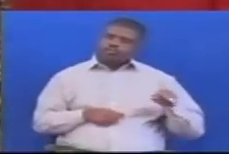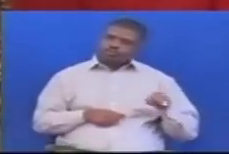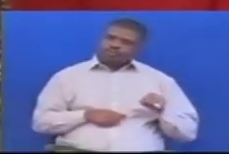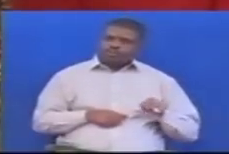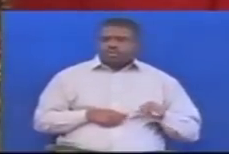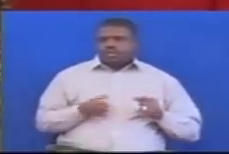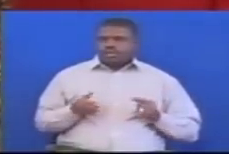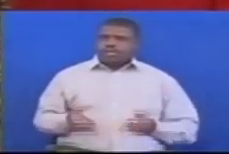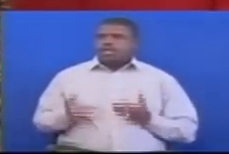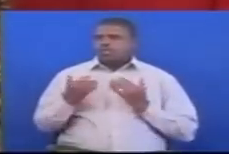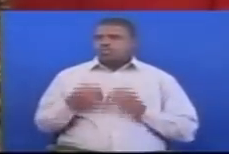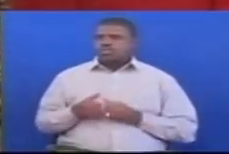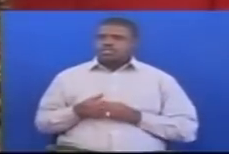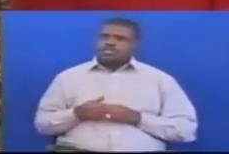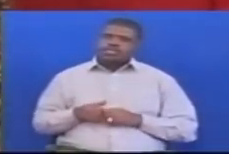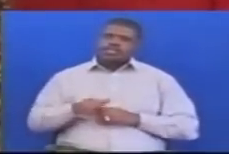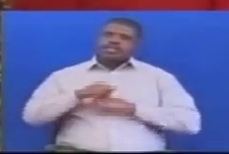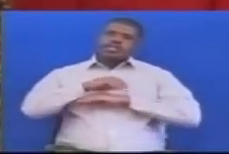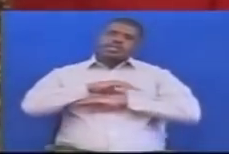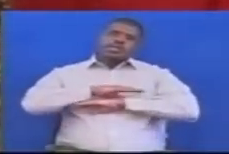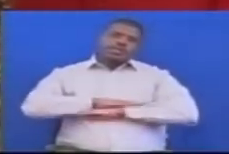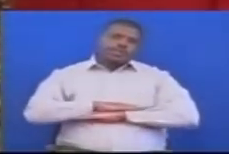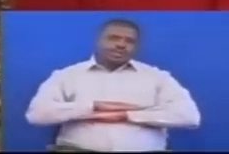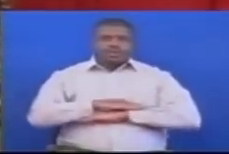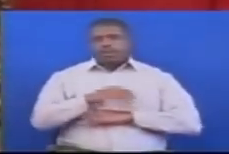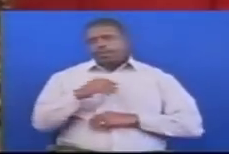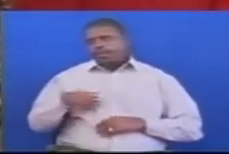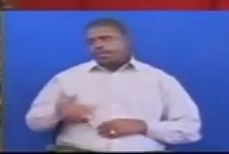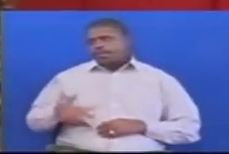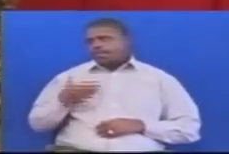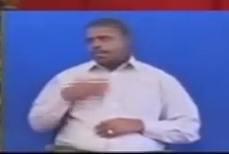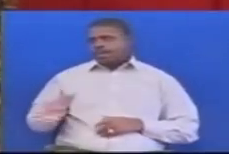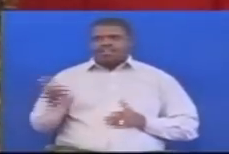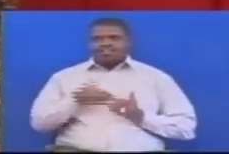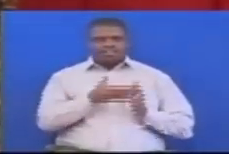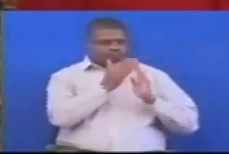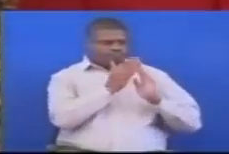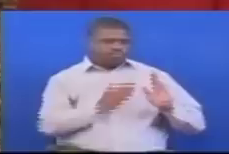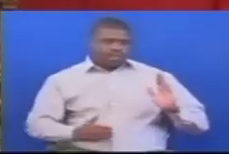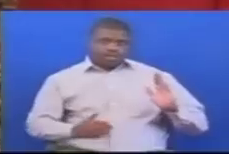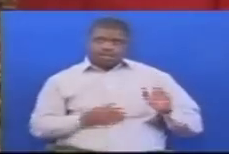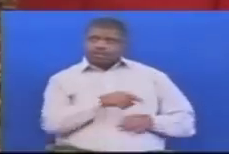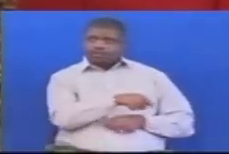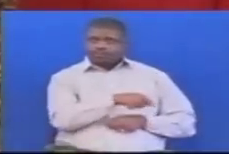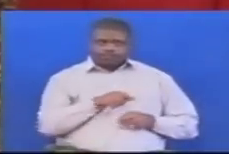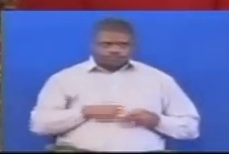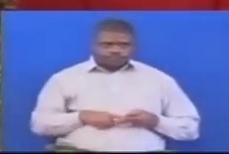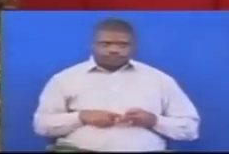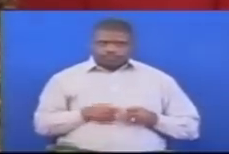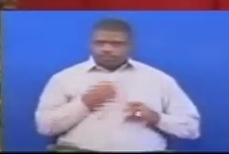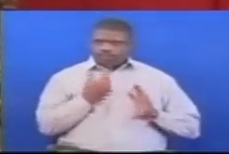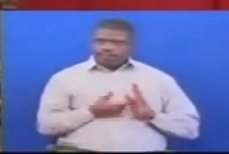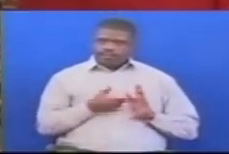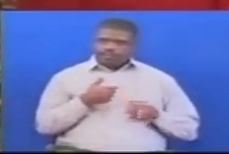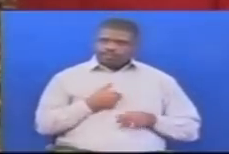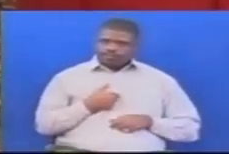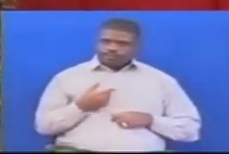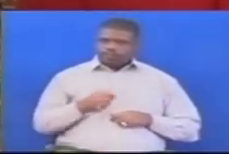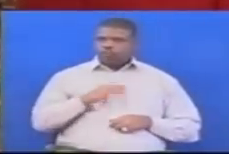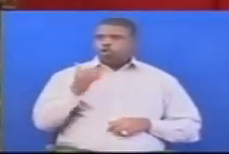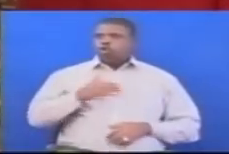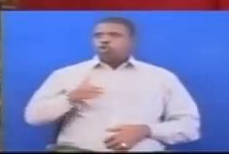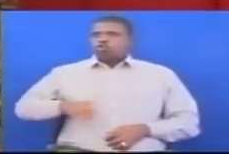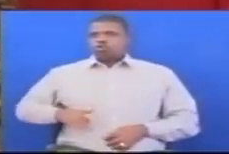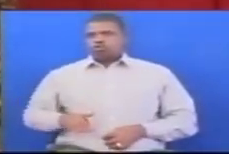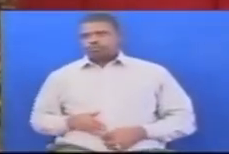ili aweze kupumzika maji yafike nyumbani. Lakini kwa mfano mimi natoka mkoa wa Morogoro, kuna